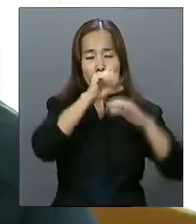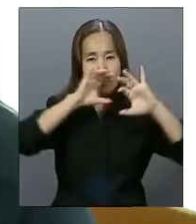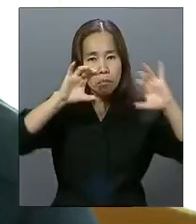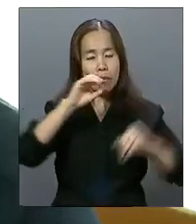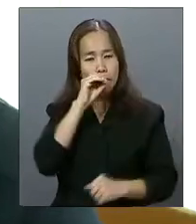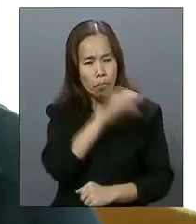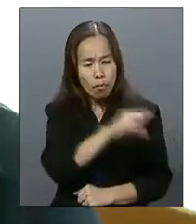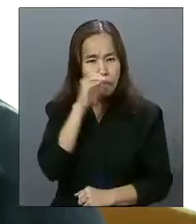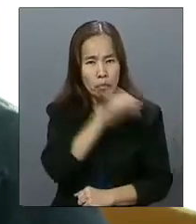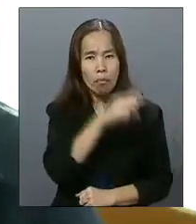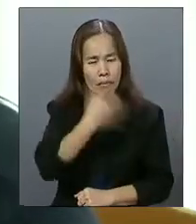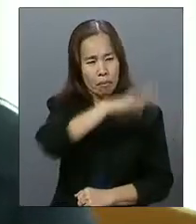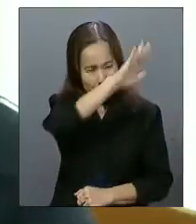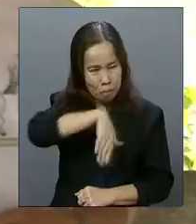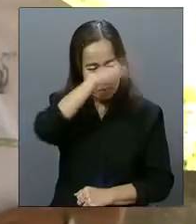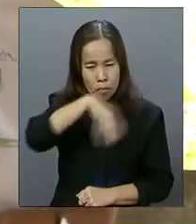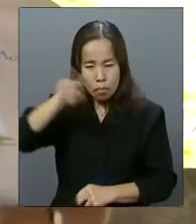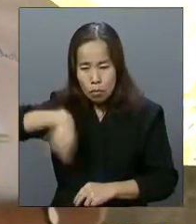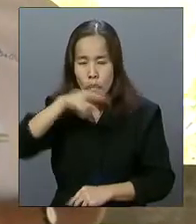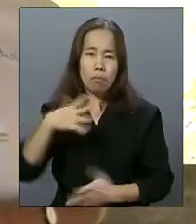ามาตรวจสอบเข้ามาดู